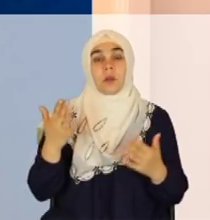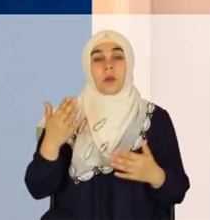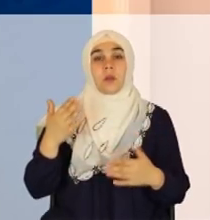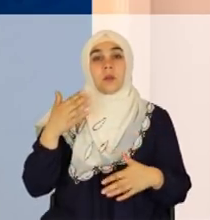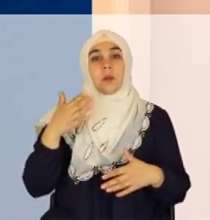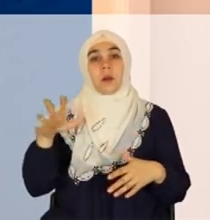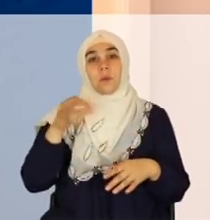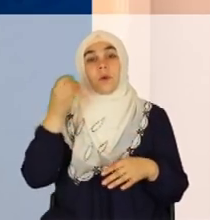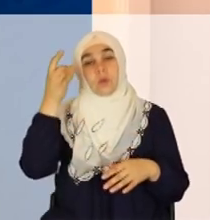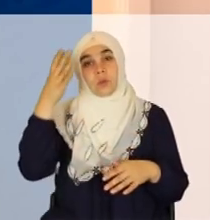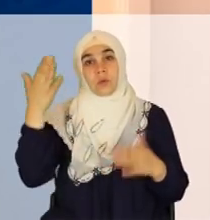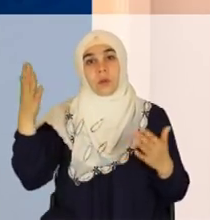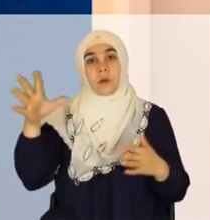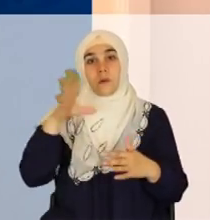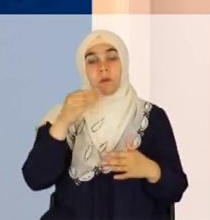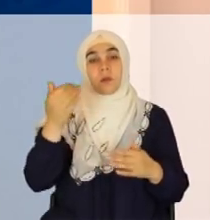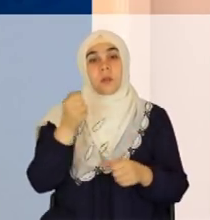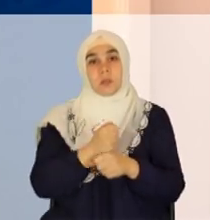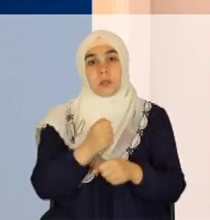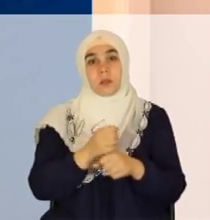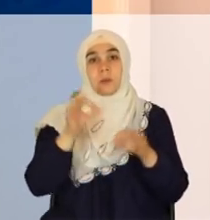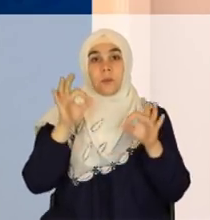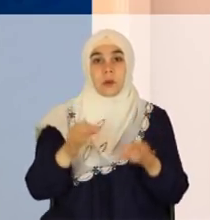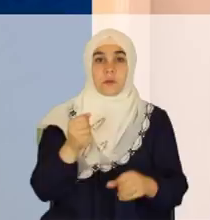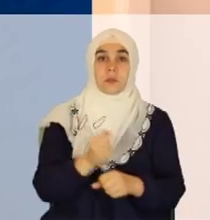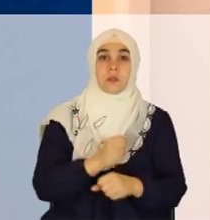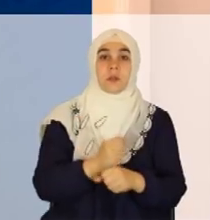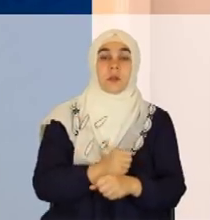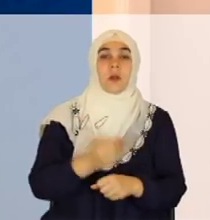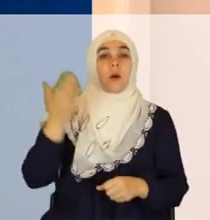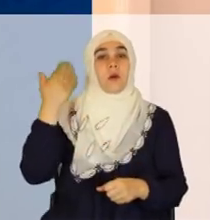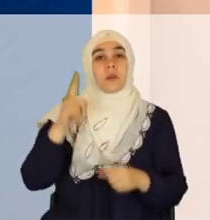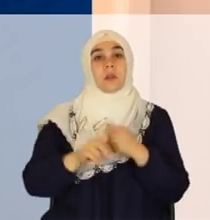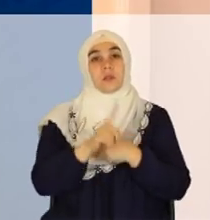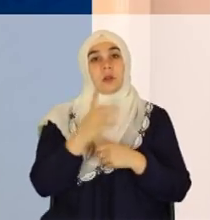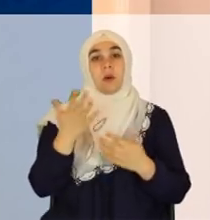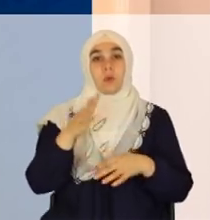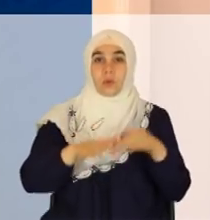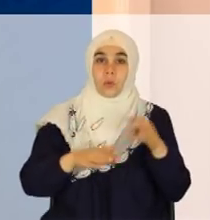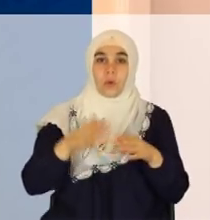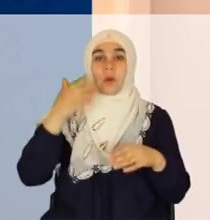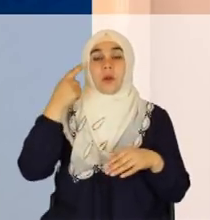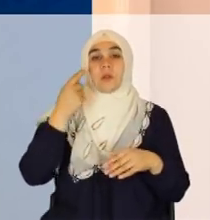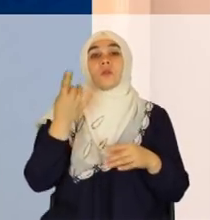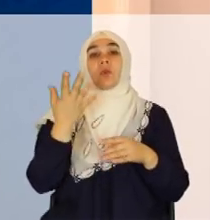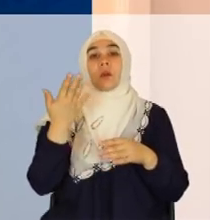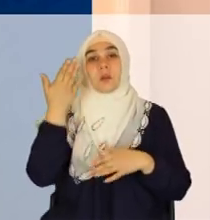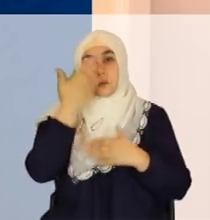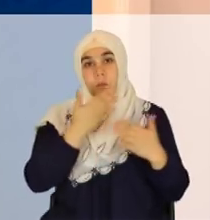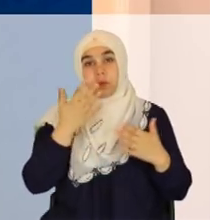müstahabı, adabı kançalıkını, bunu kanla kılıp kılışını, aldın kaysa azamı yuvuşunu, neçim artta